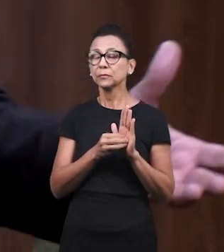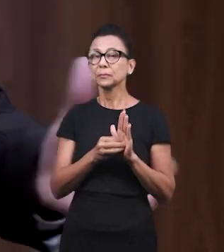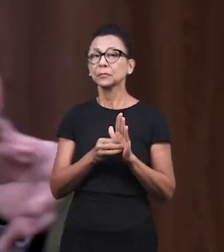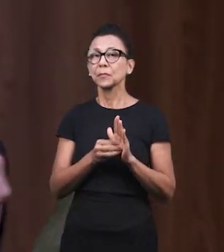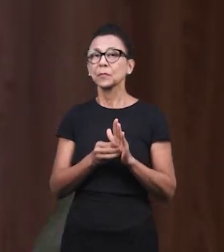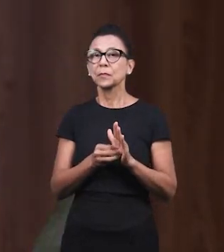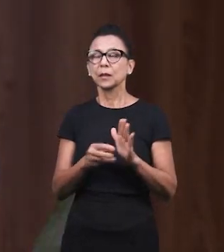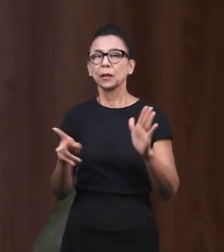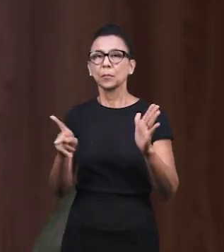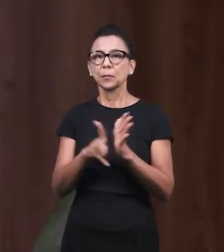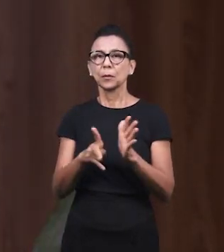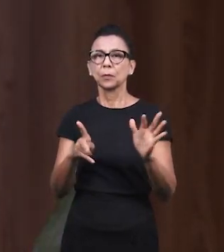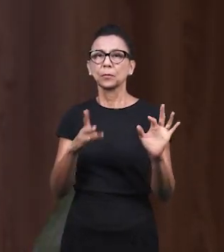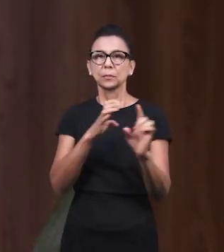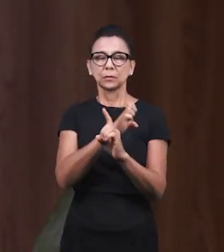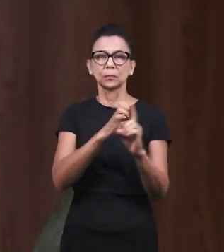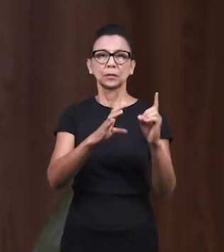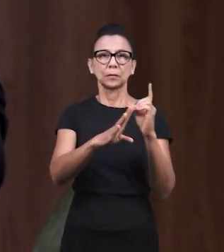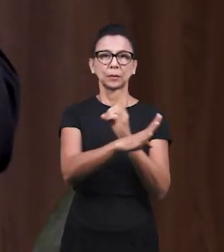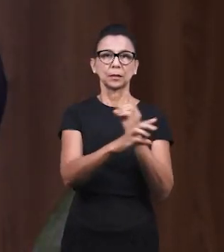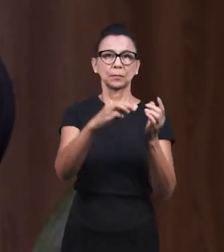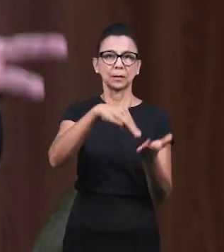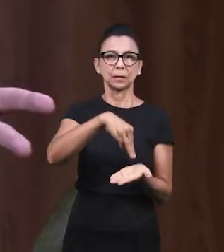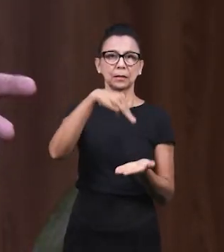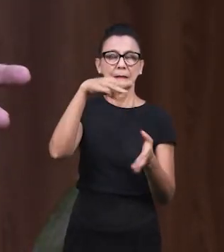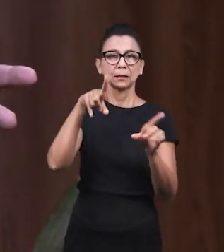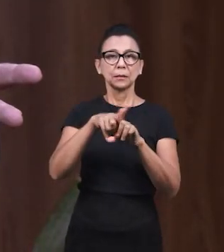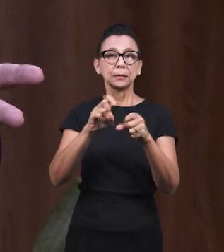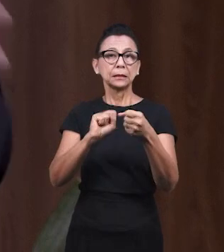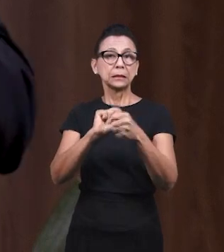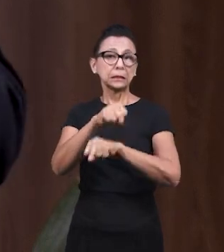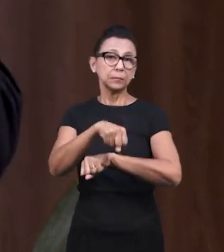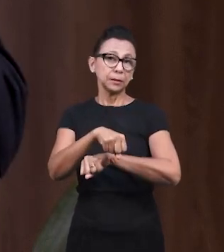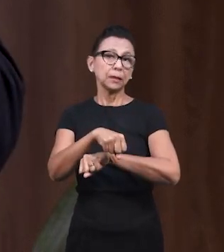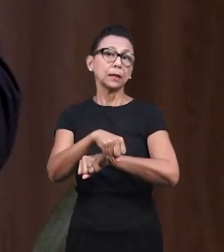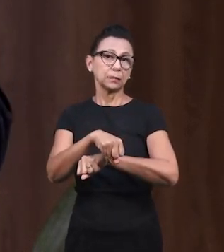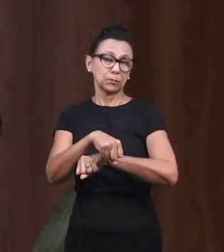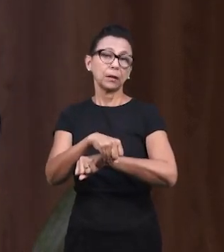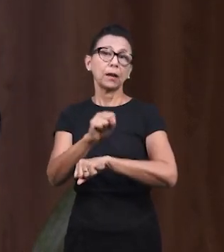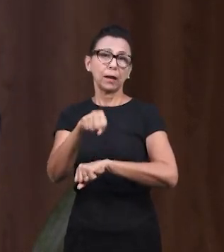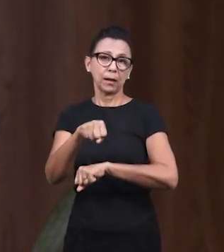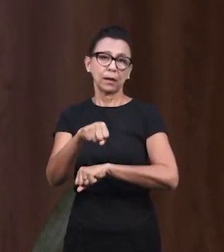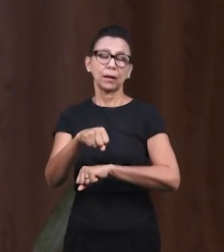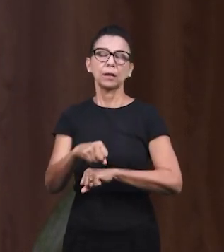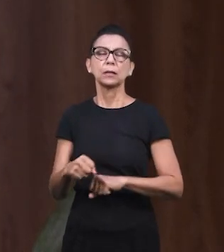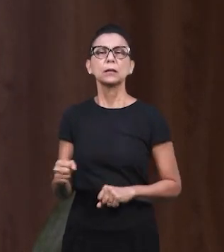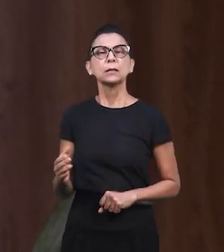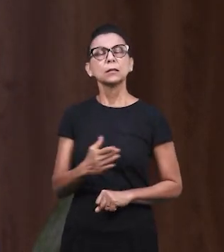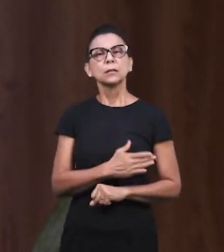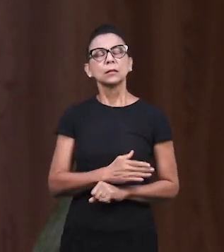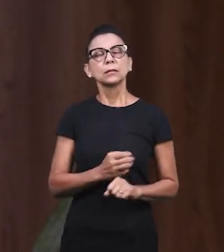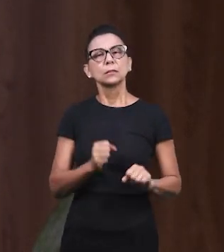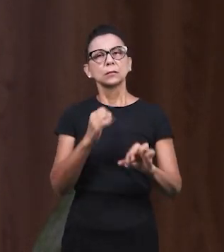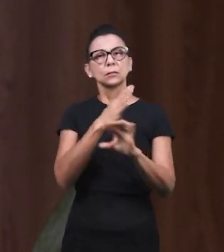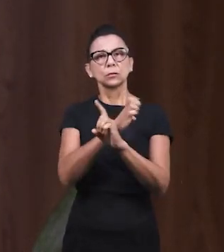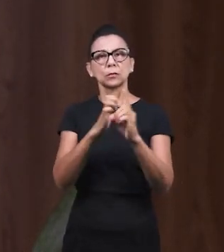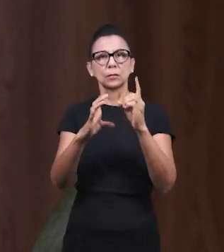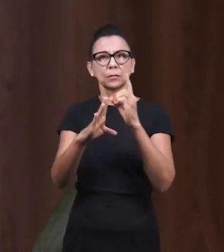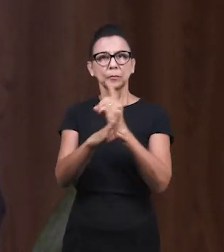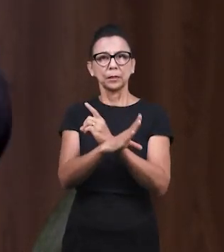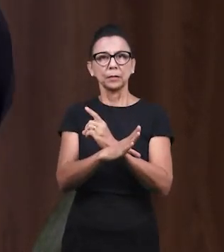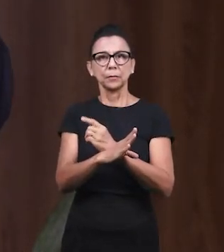Maranatha et des séminaires. Notre école biblique qui se passe tous les dimanches à 10h du